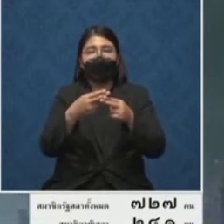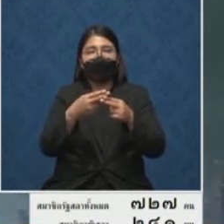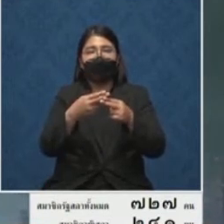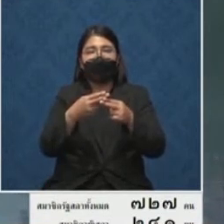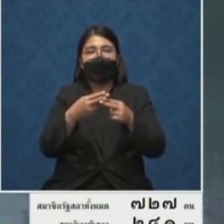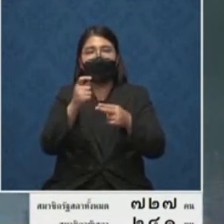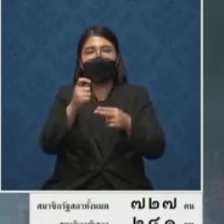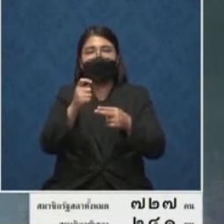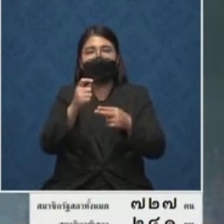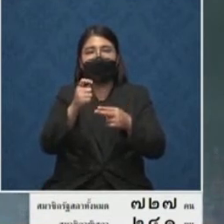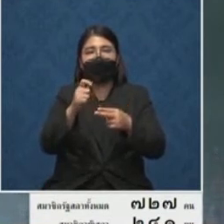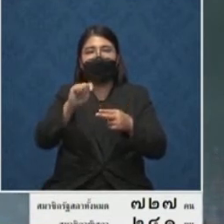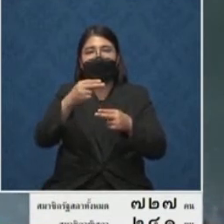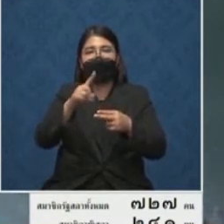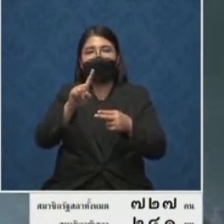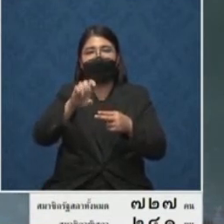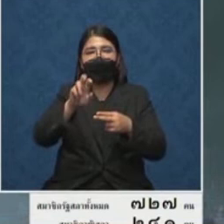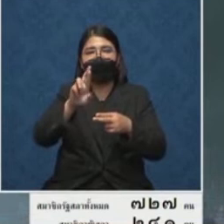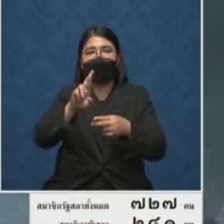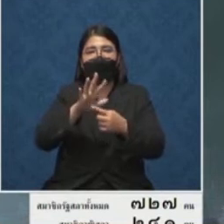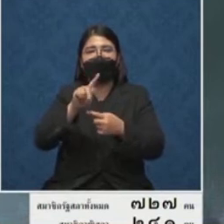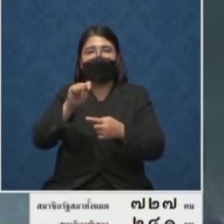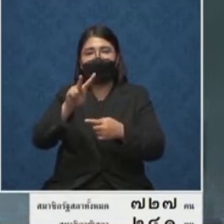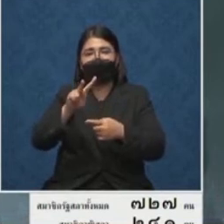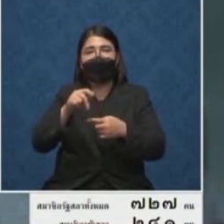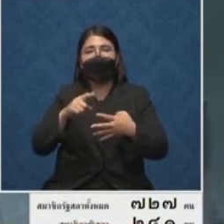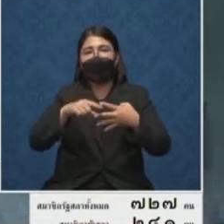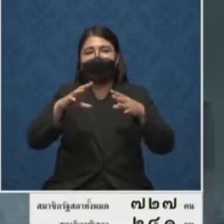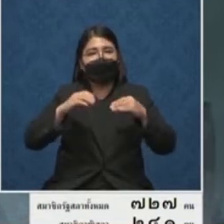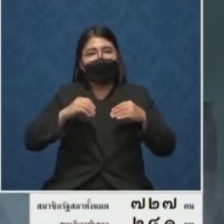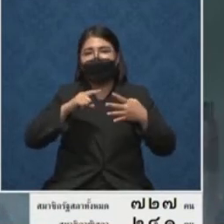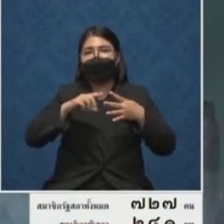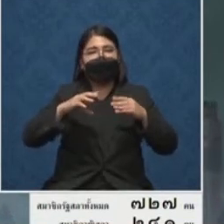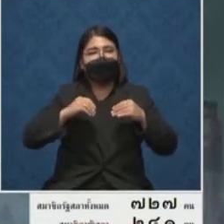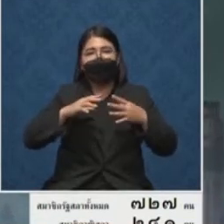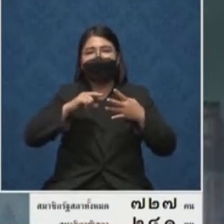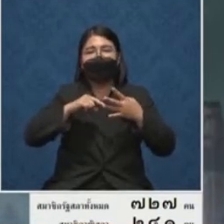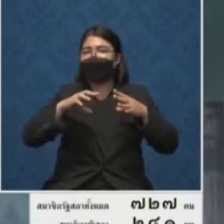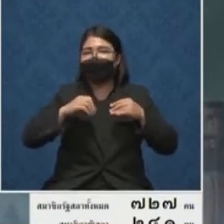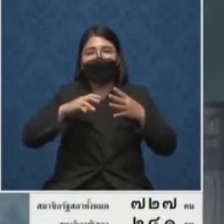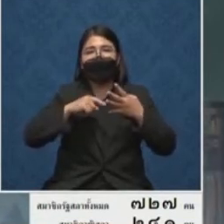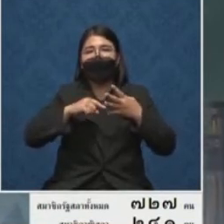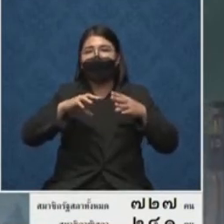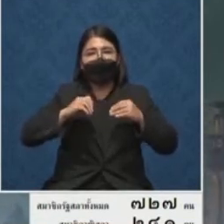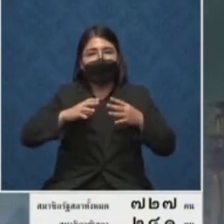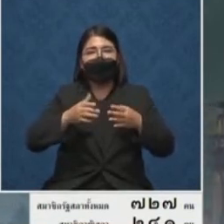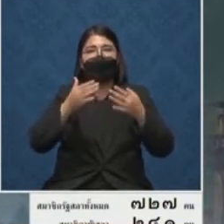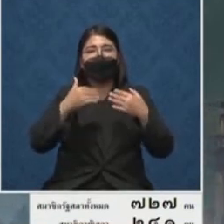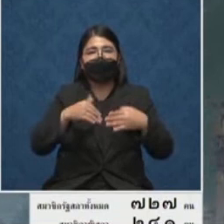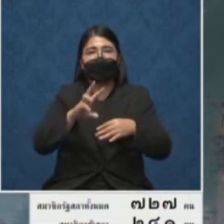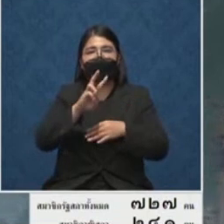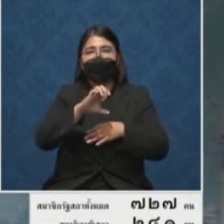ธิรัตน์รัตนเศษ 1ไม่รับหลักการ2ไม่รับหลักการ3ไม่รับหลักการ4ไม่รับหลักการ